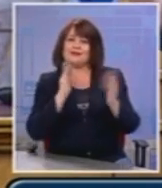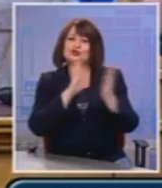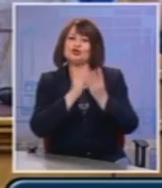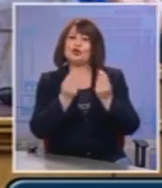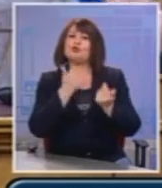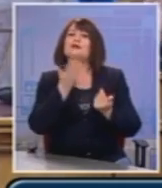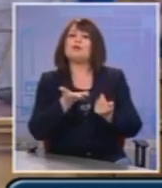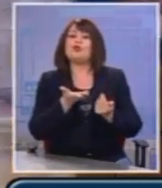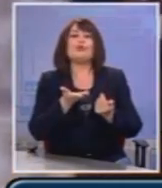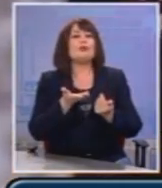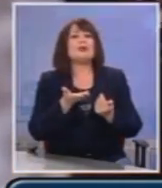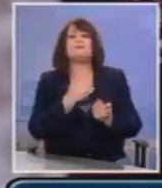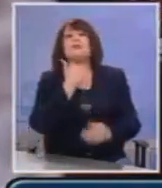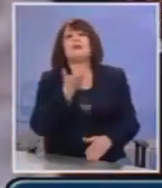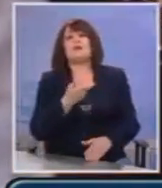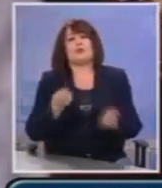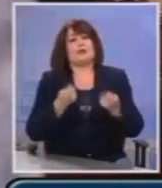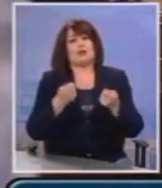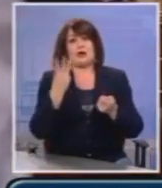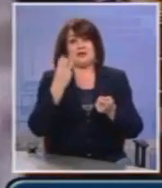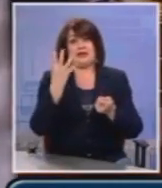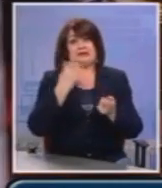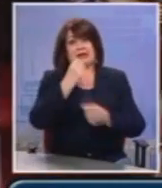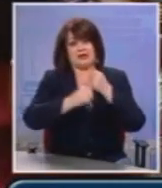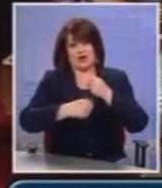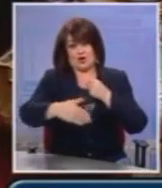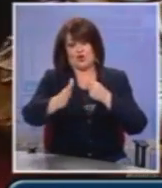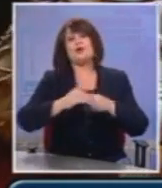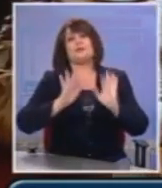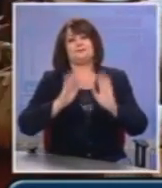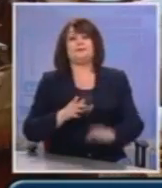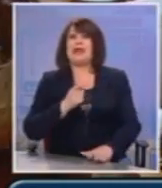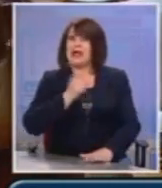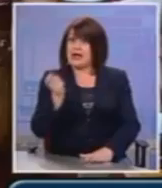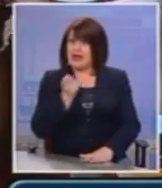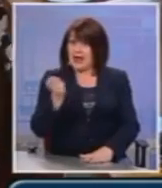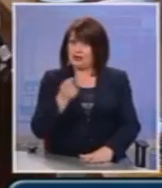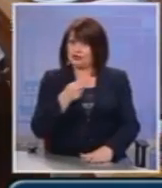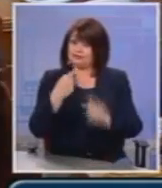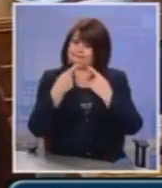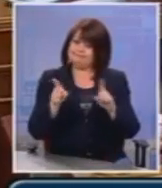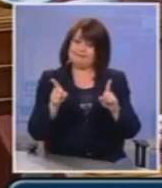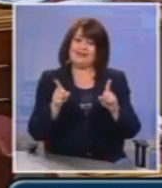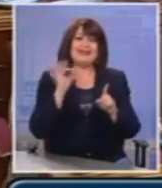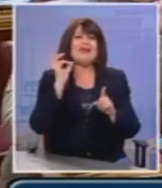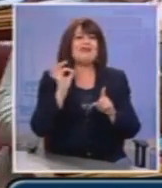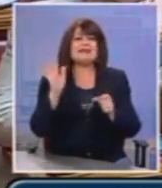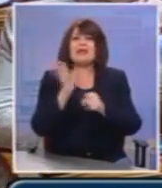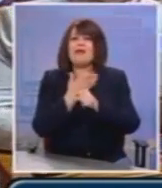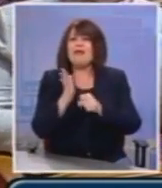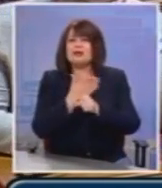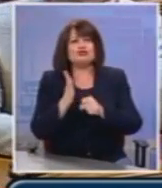αλλαγή δεν θα μπορέσουμε να το κάνουμε σε 30 με 40 χρόνια το χρέος όμως είναι κάτι διαφορετικό δεν είναι μια φυσική